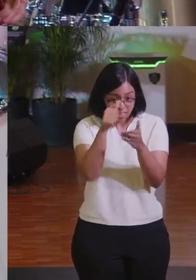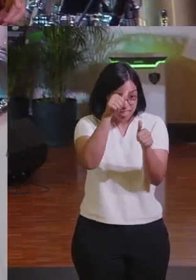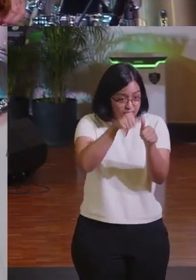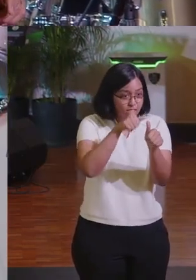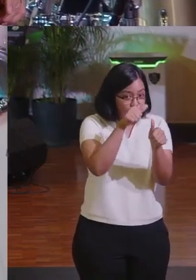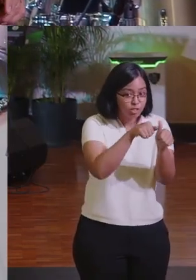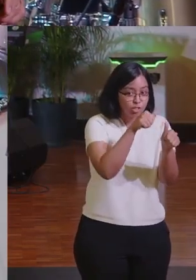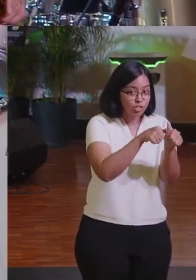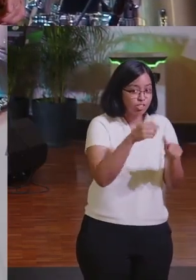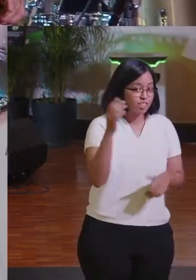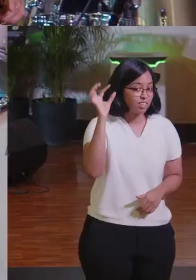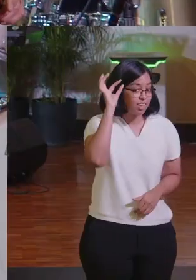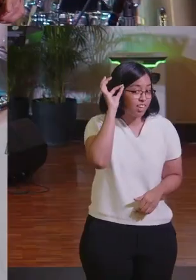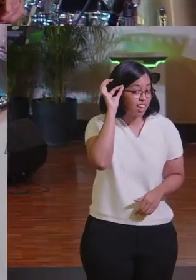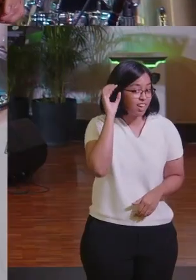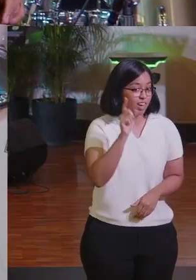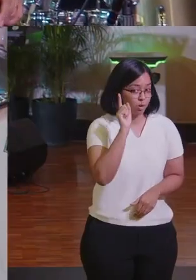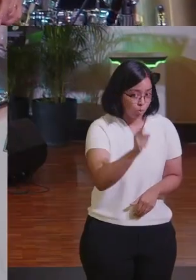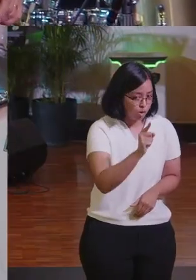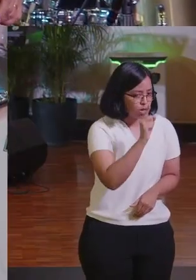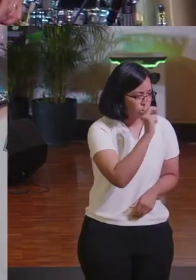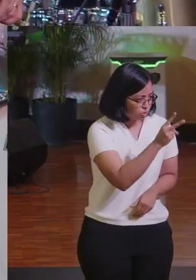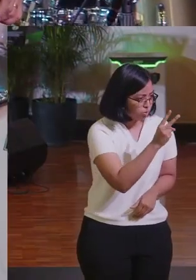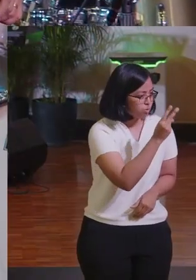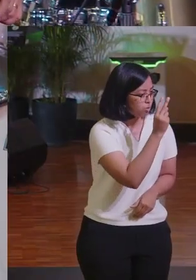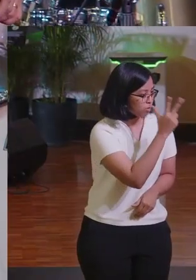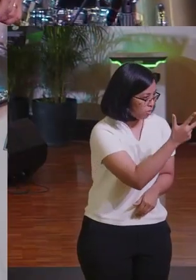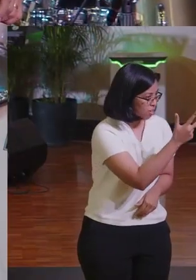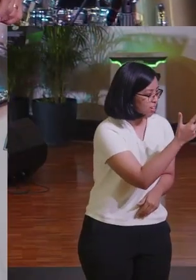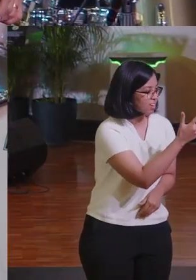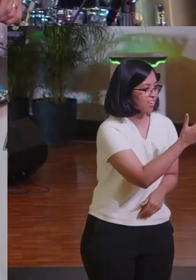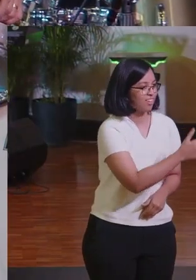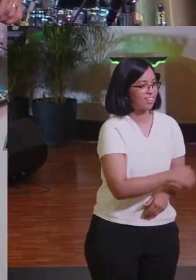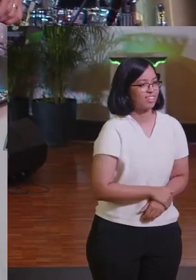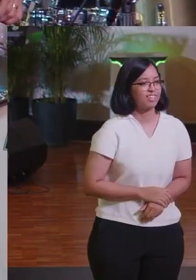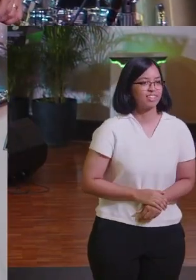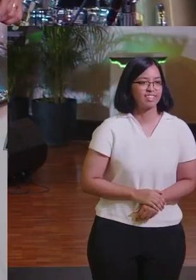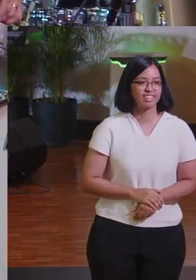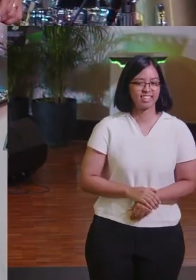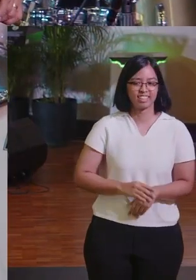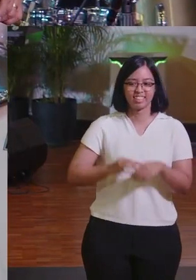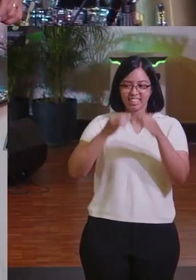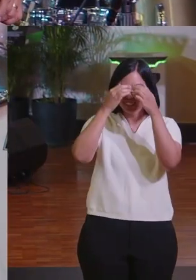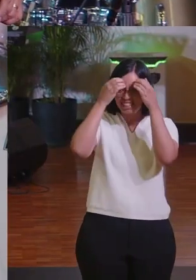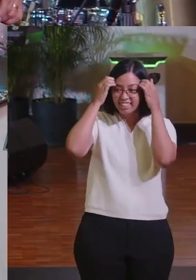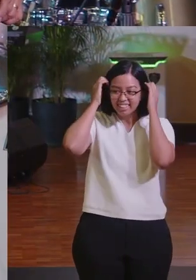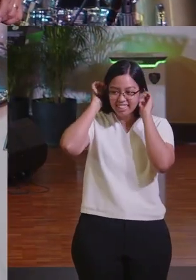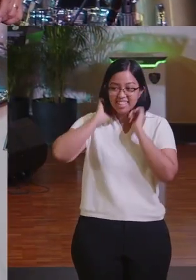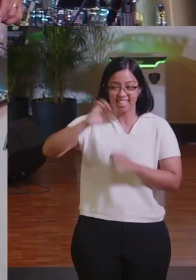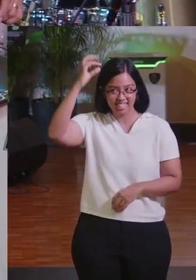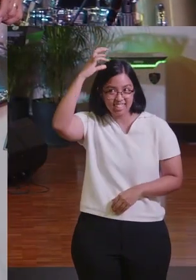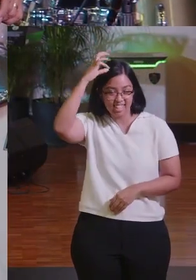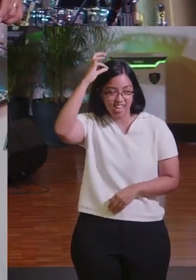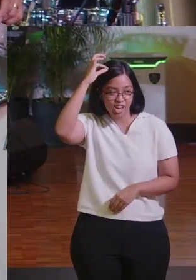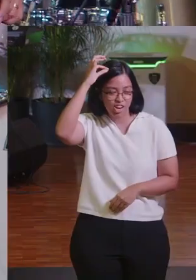numero. Kaya pag nahulog yan, alam niya. Yung nahulog na yan,